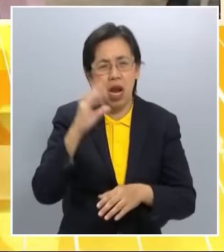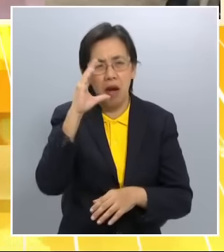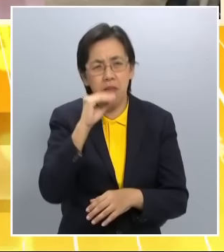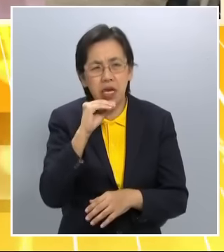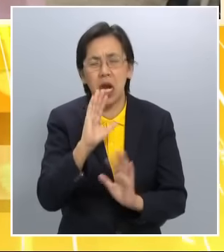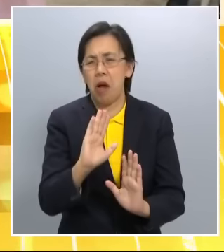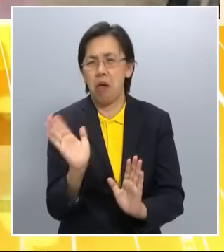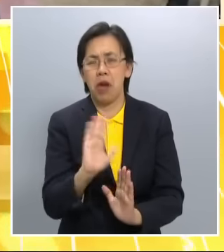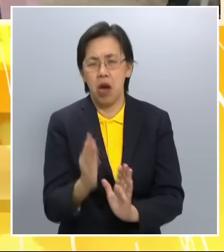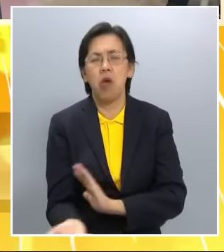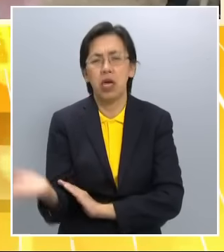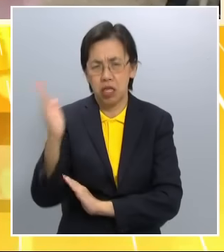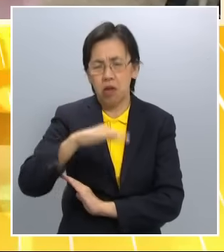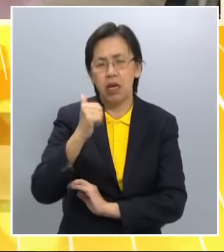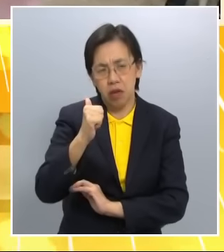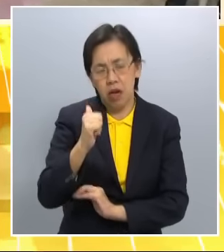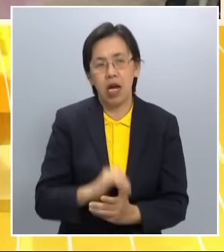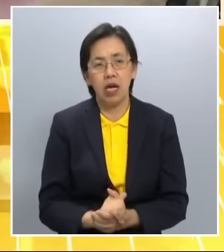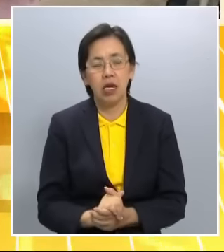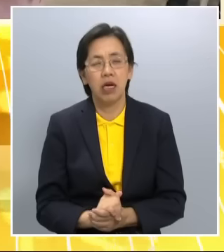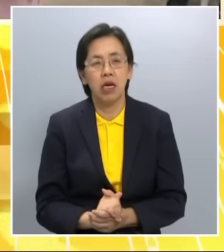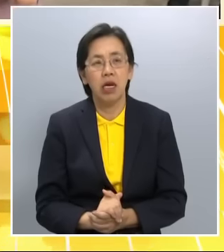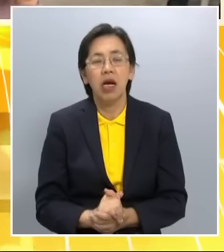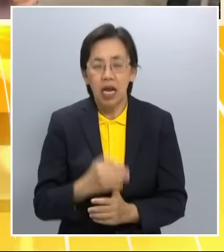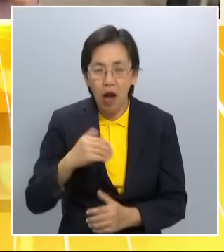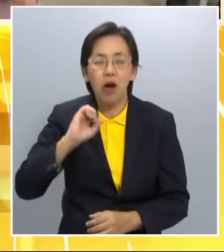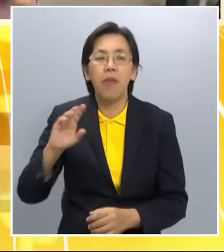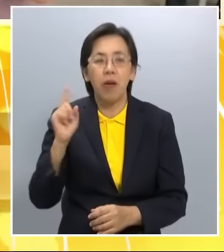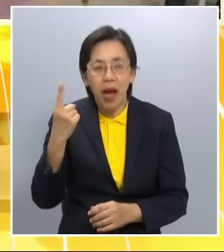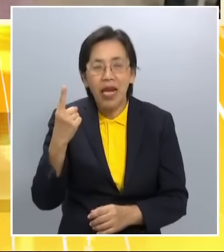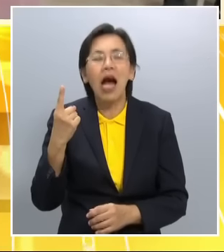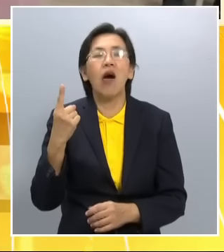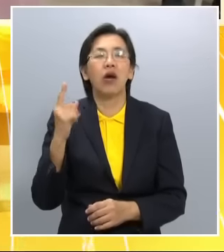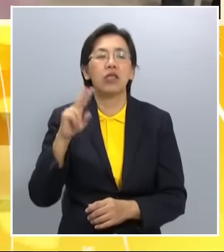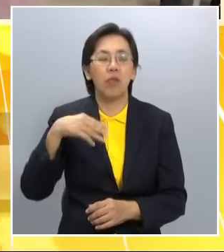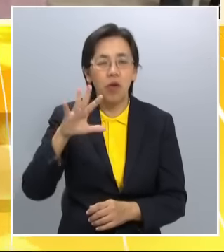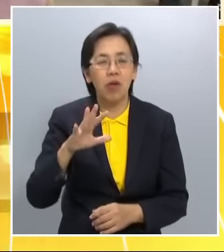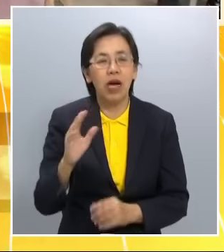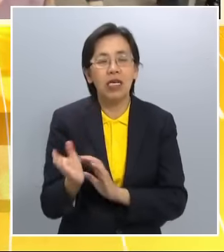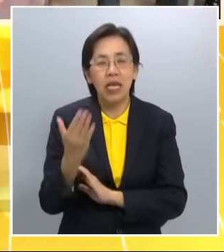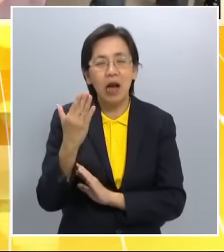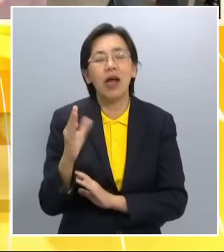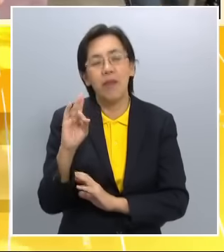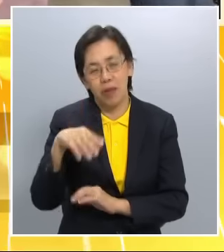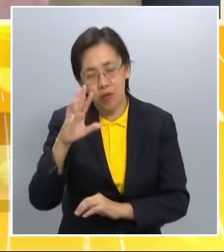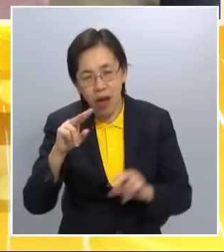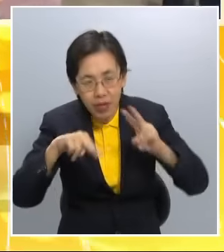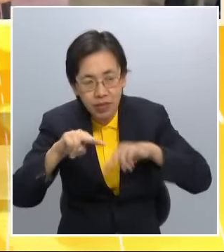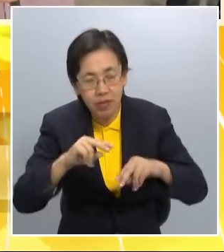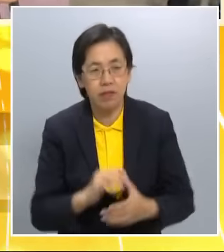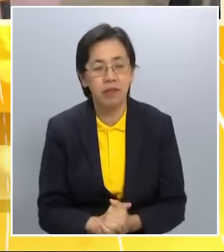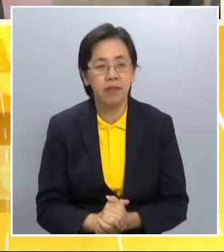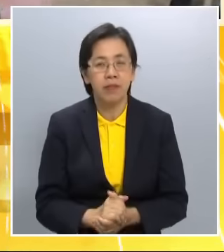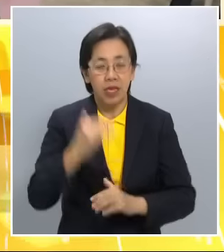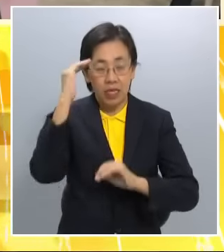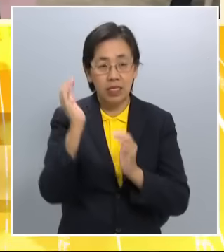ขอเป็นกลางวันดีกว่าพอ2โมงกว่าเนี่ยเราก็เลยแจ้งเขาอีกทีหนึ่งก็เลยมาเจอฮะคือพี่เขามาถึงเนี่ยพี่ตำรวจคนนี ้